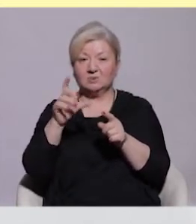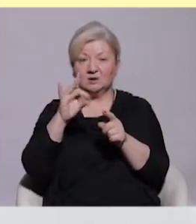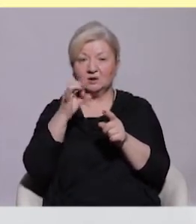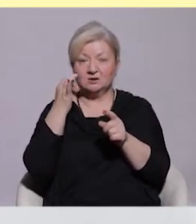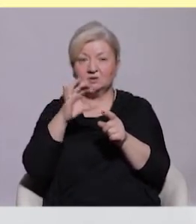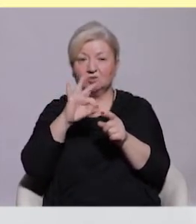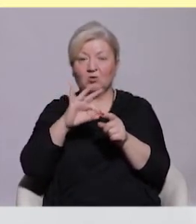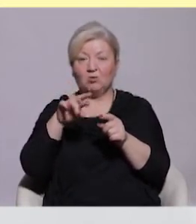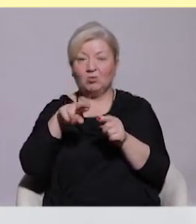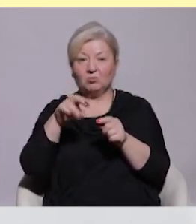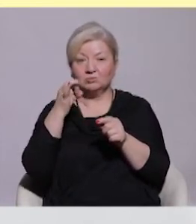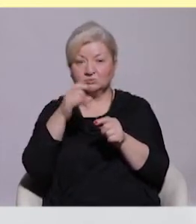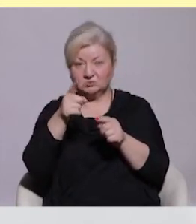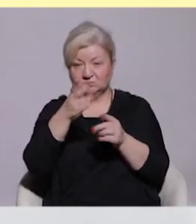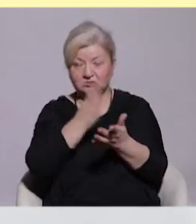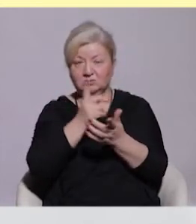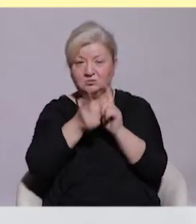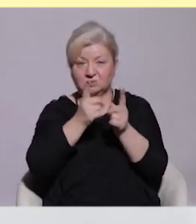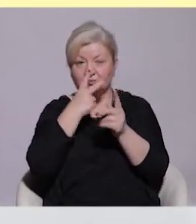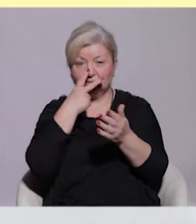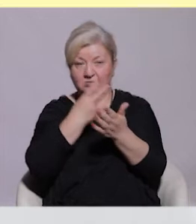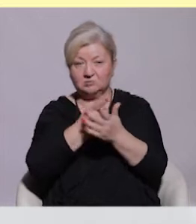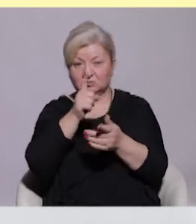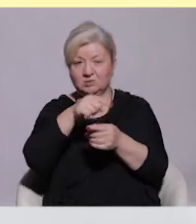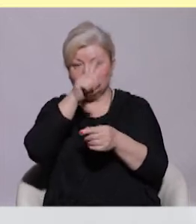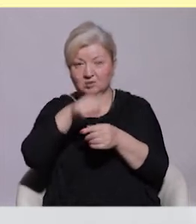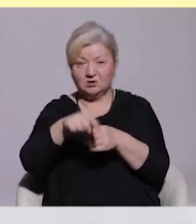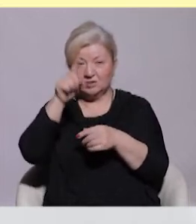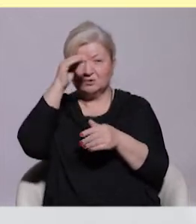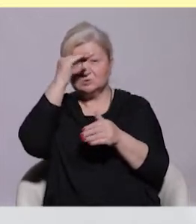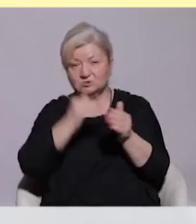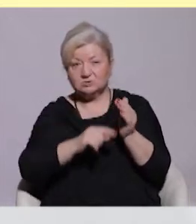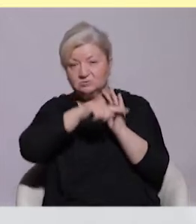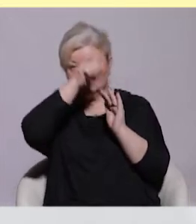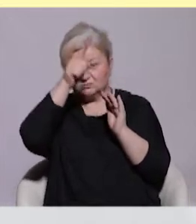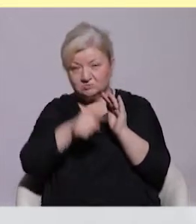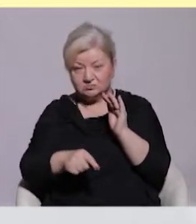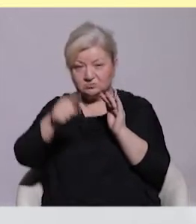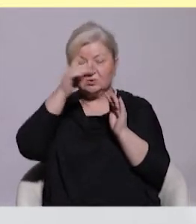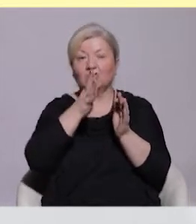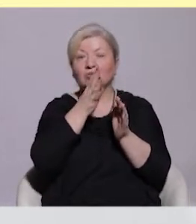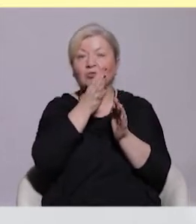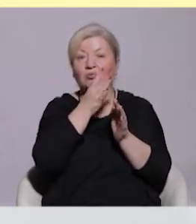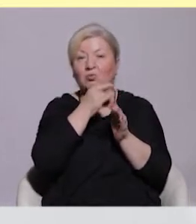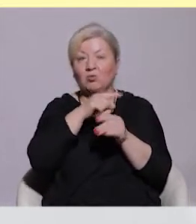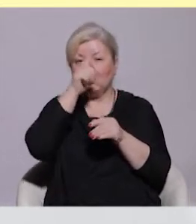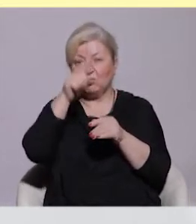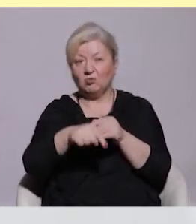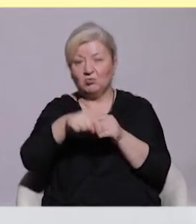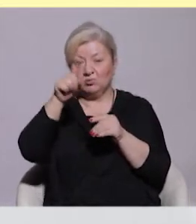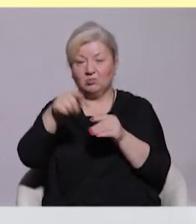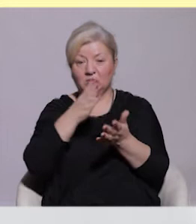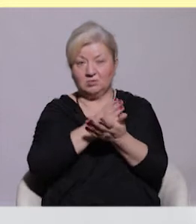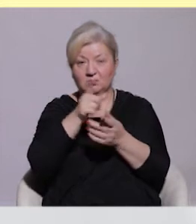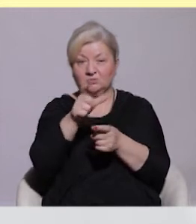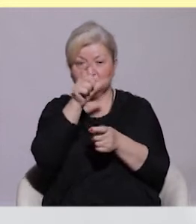გავუშვებთ ტალღას და რეალურად მიდის, ანუ აი ეს ერთი ზევით ასვლის და ჩამოსვლის დრო. ხო? პერიოდი და დრო